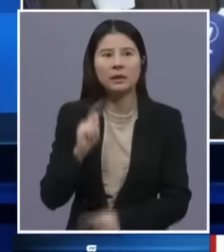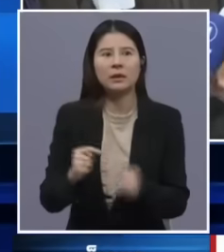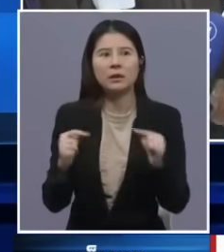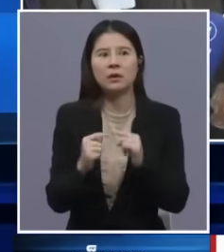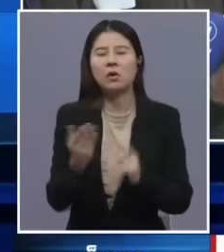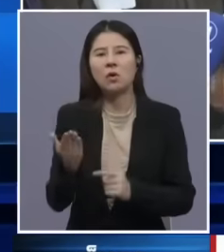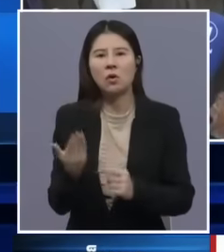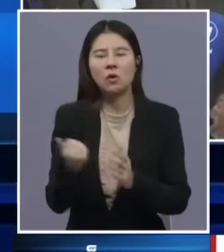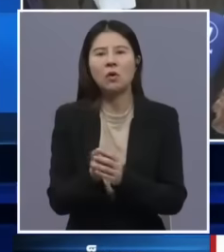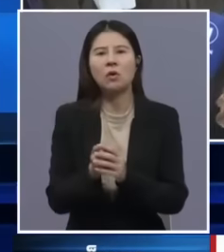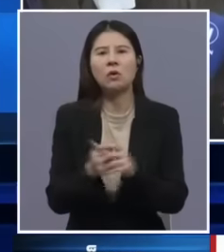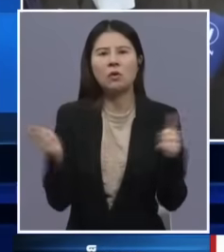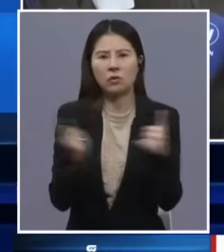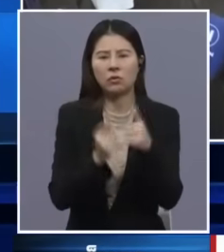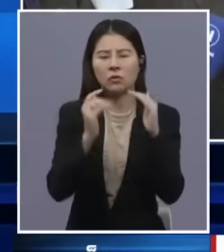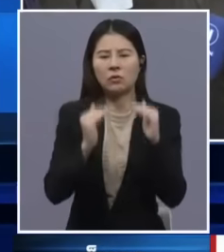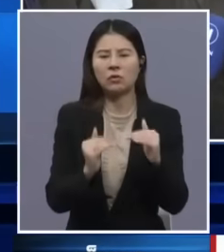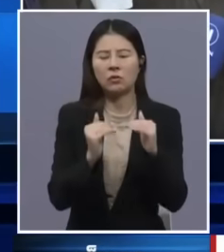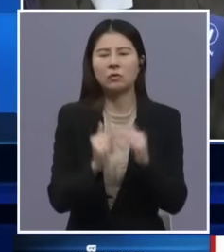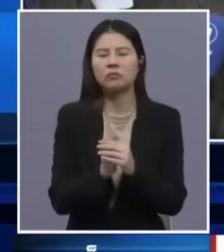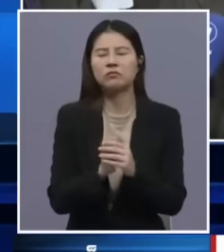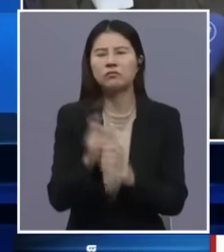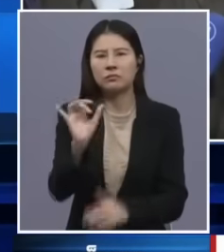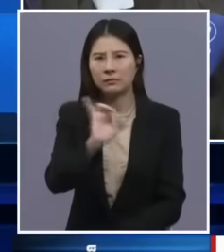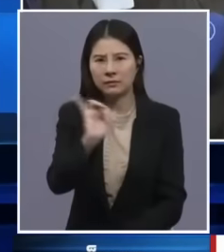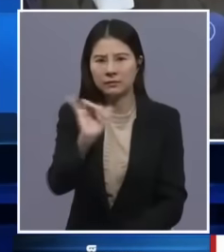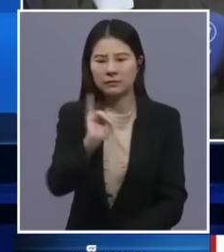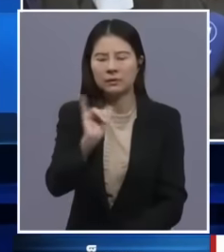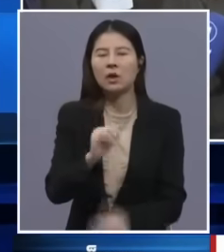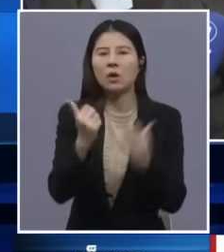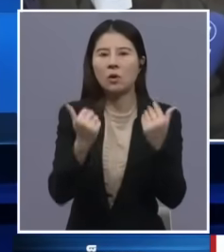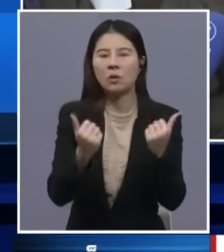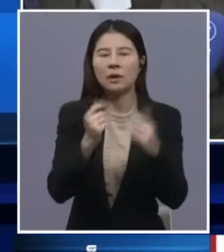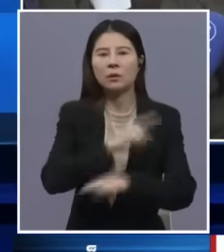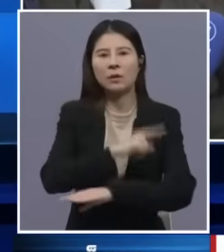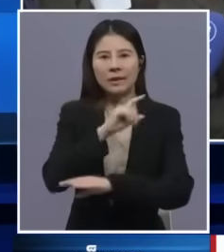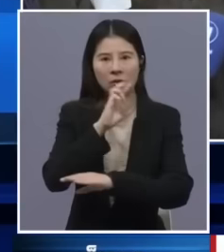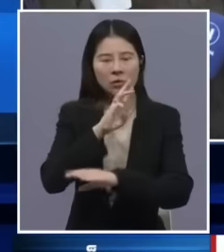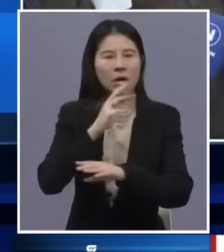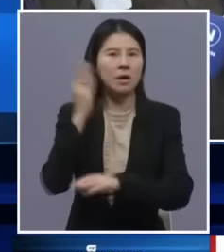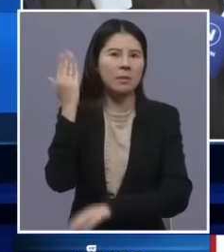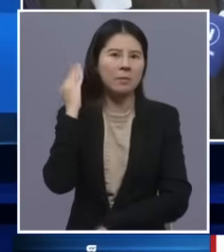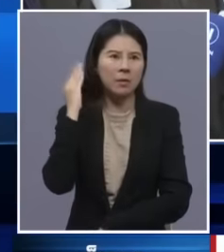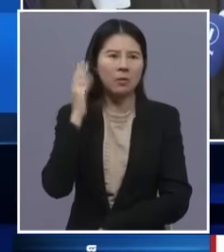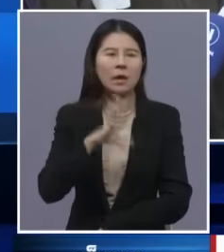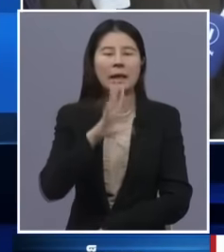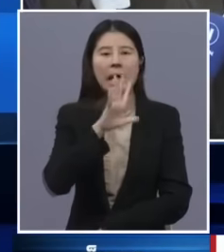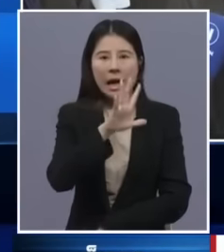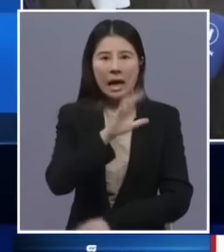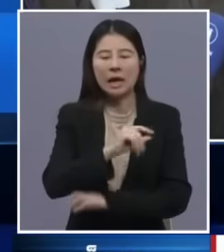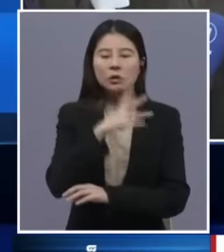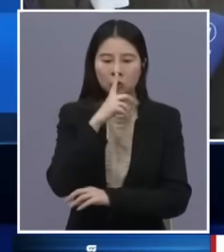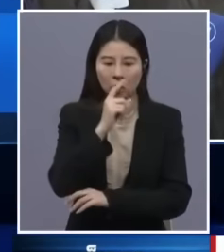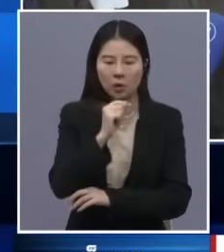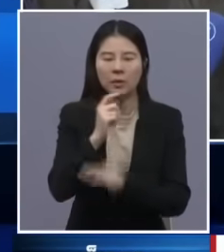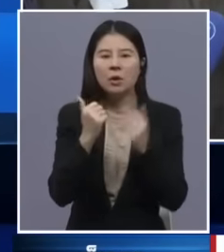ยื่นขออภัยโทษรอบที่2ไม่มีอะไรเกิดขึ้นทั้งสิ้นซึ่งวันนี้ก็เป็นวันที่6แล้วหมายถึงเมื่อวานที่ตอบคำถามเนี่ยก็คือเลยวันที่5มาแล้ว